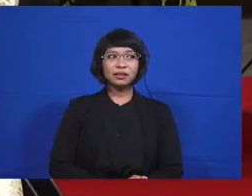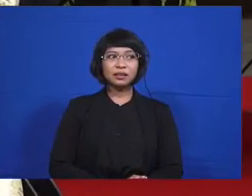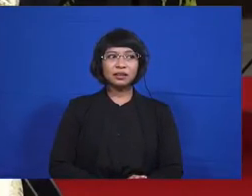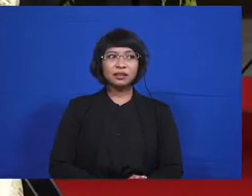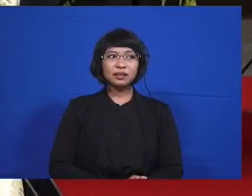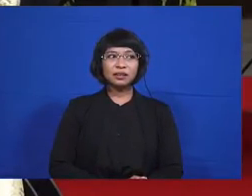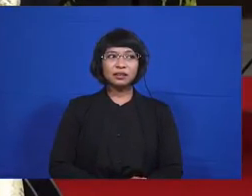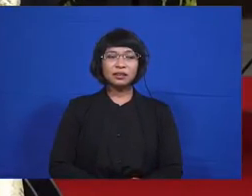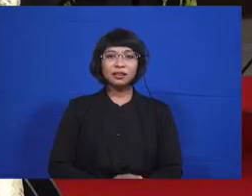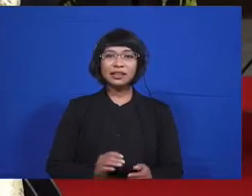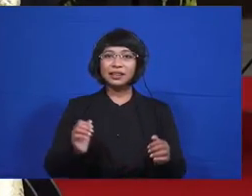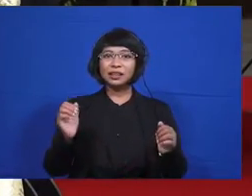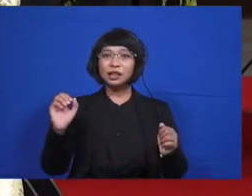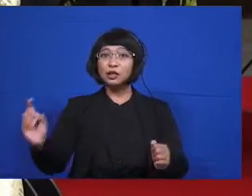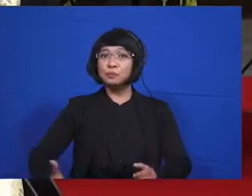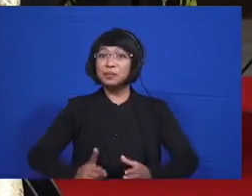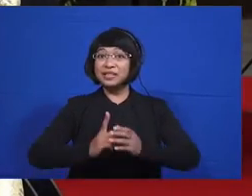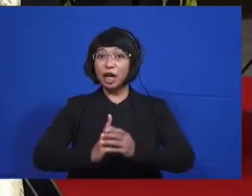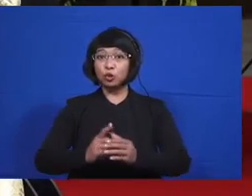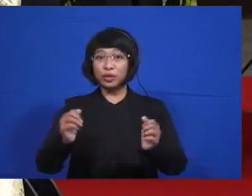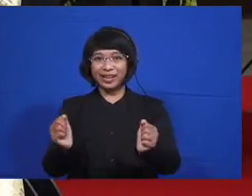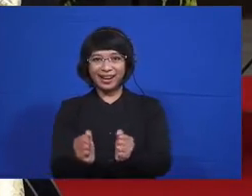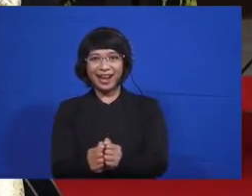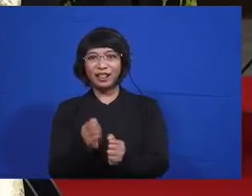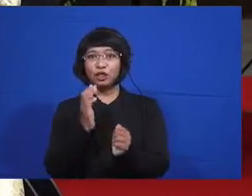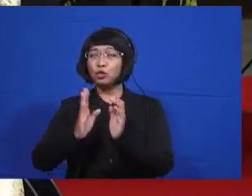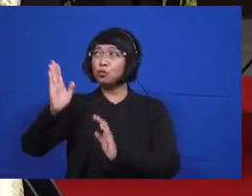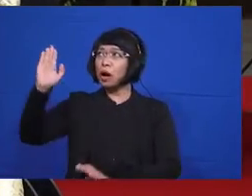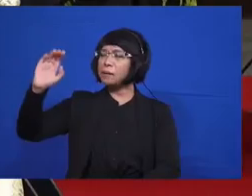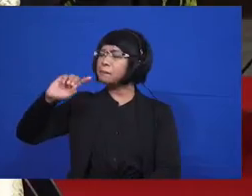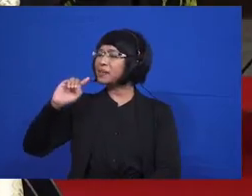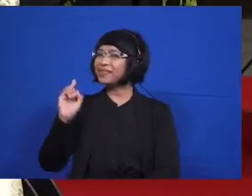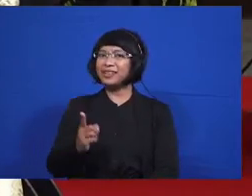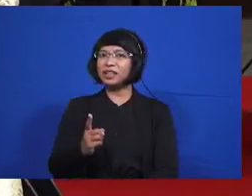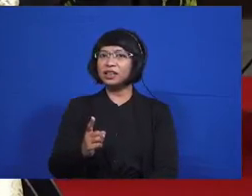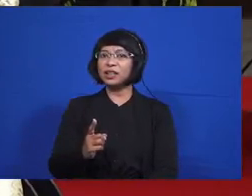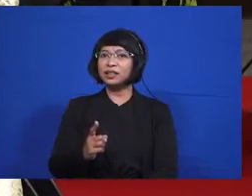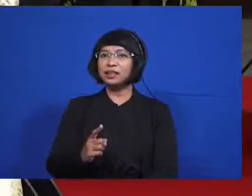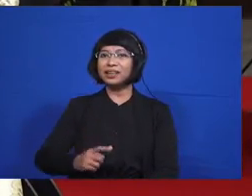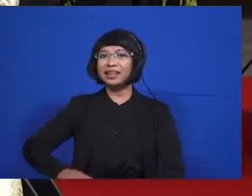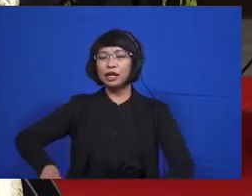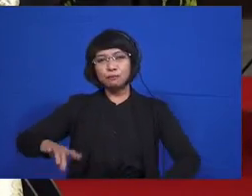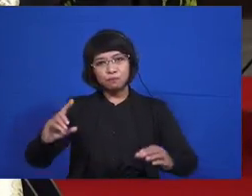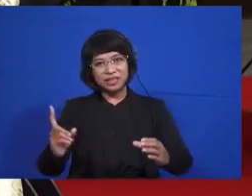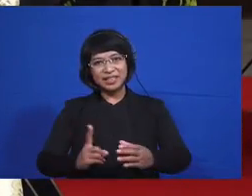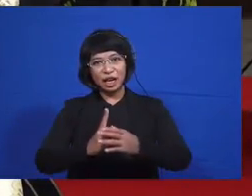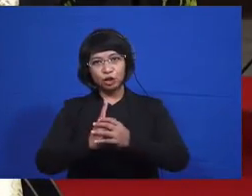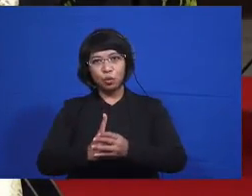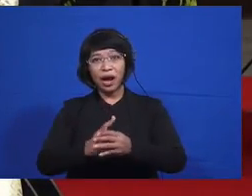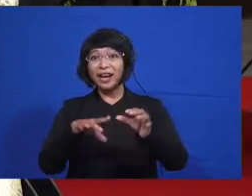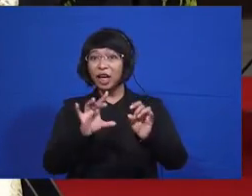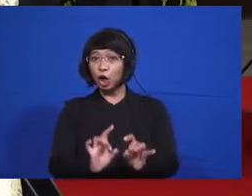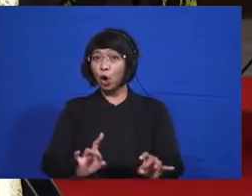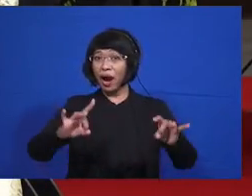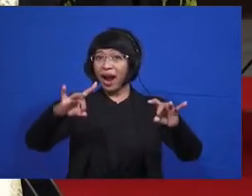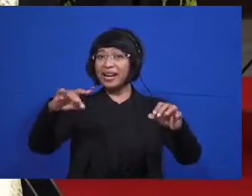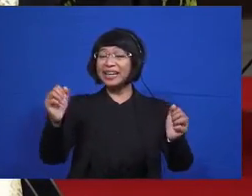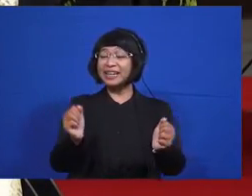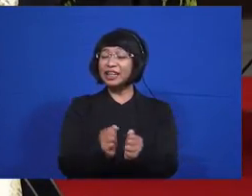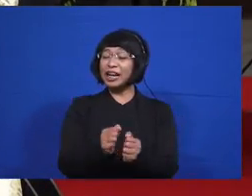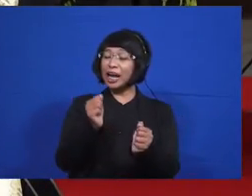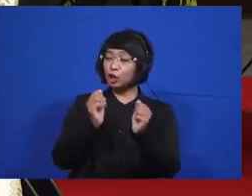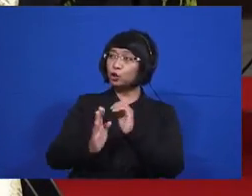Jadi penting di sini menekankan bagi saya kehidupan kesatuan dengan Tuhan, kehidupan rohani yang secara konkret